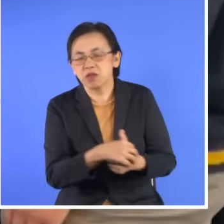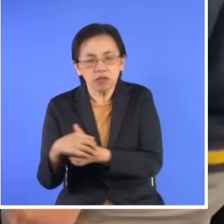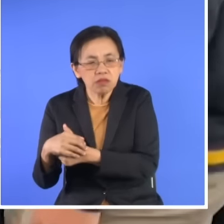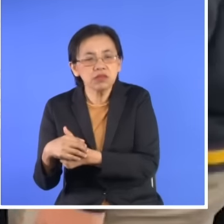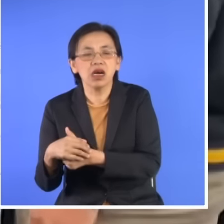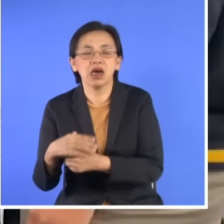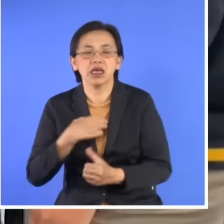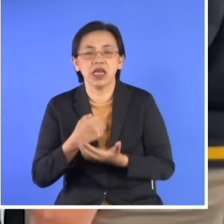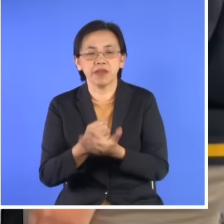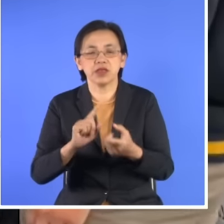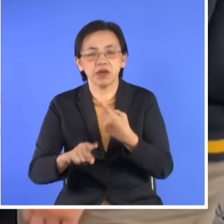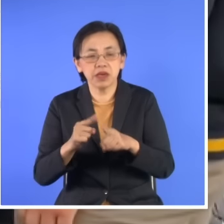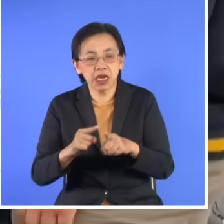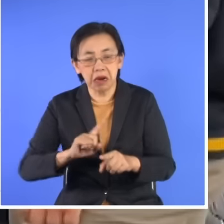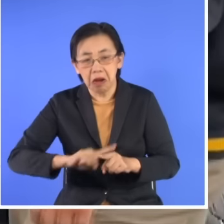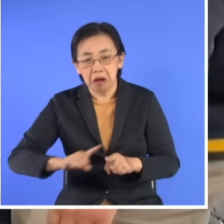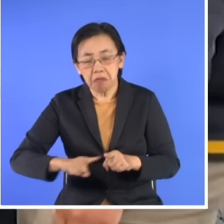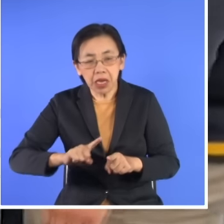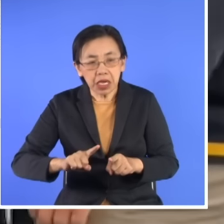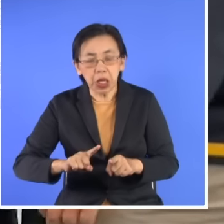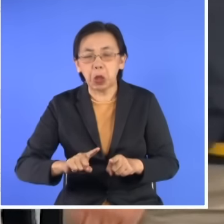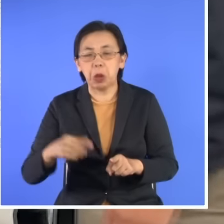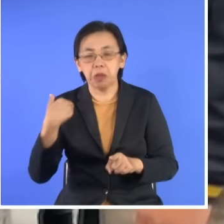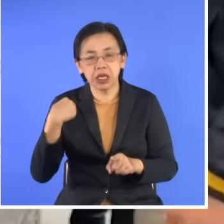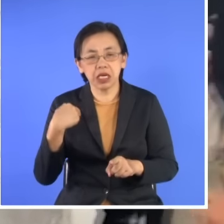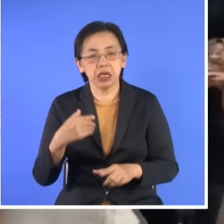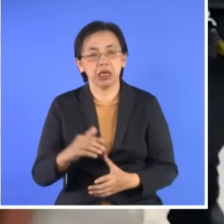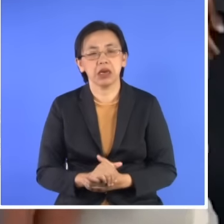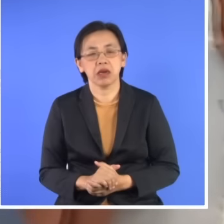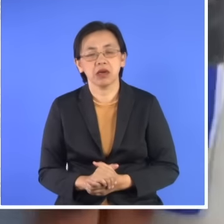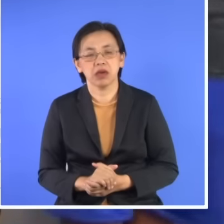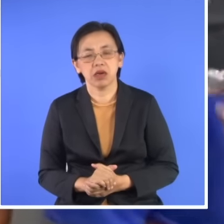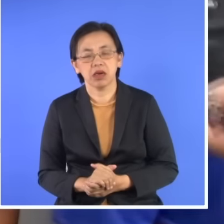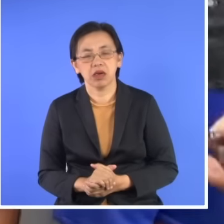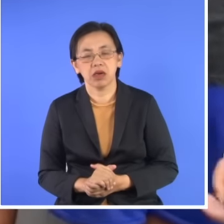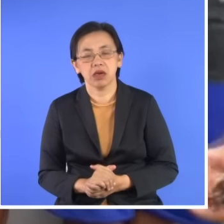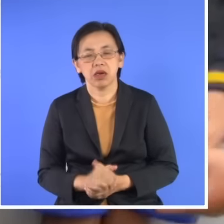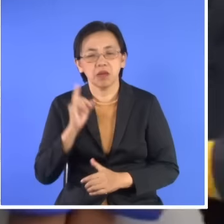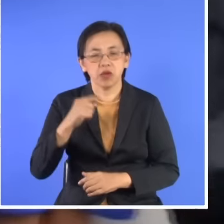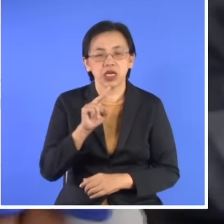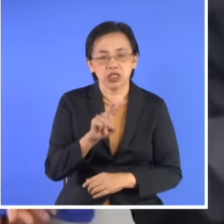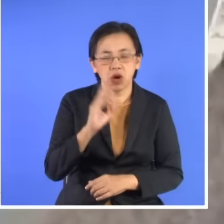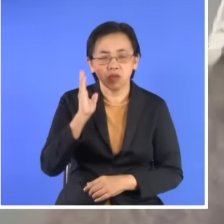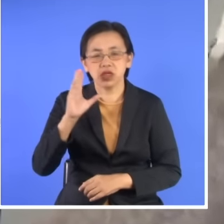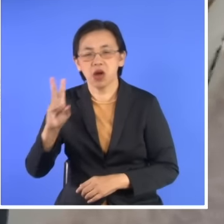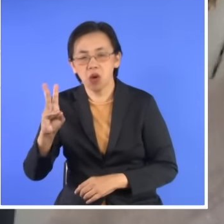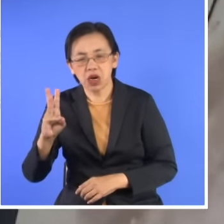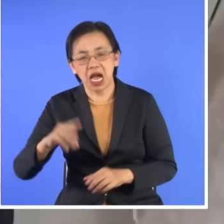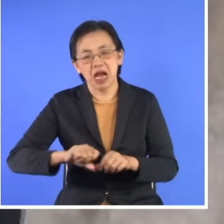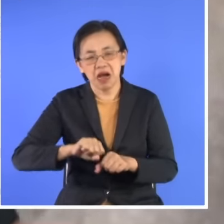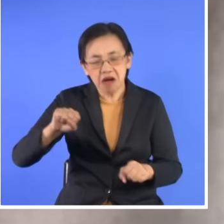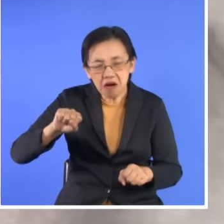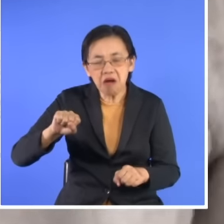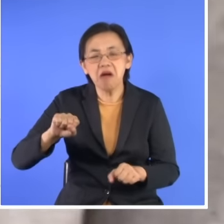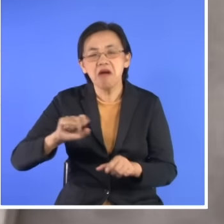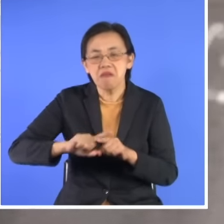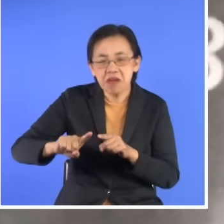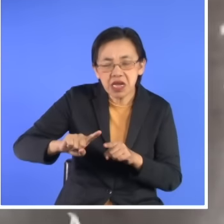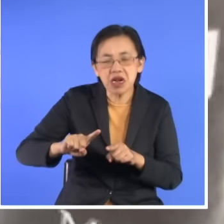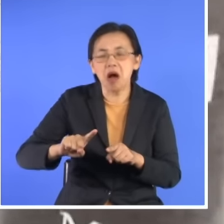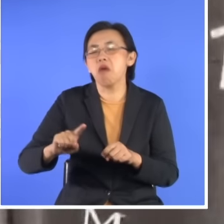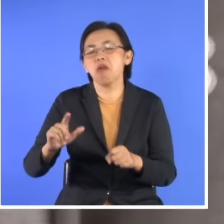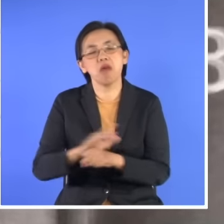ดูดิมีดดาบเออเนี่ย 8คนนะเป็นผู้ชาย 6เป็นผู้หญิง 2เนี่ยอาวุธครบมือเลยนี่ดึงออกมาจากตัวนะนี่เมษจะ